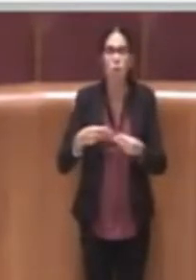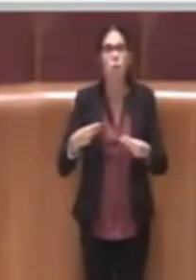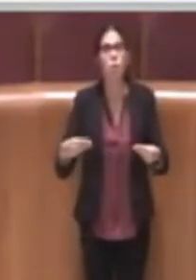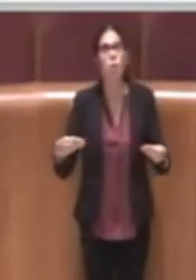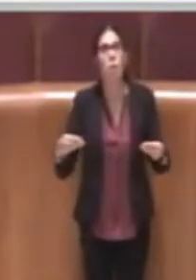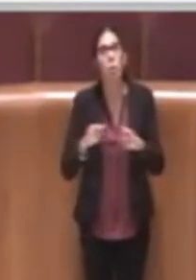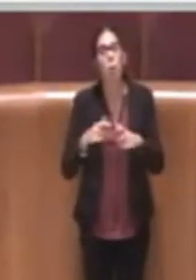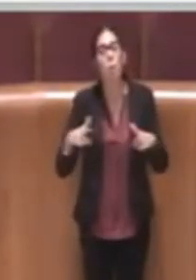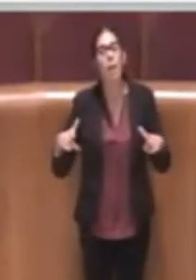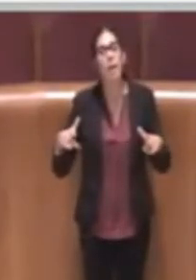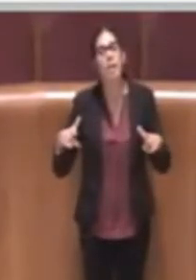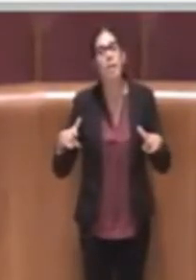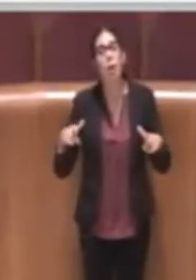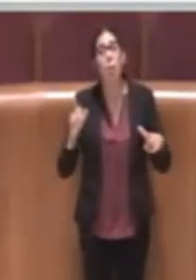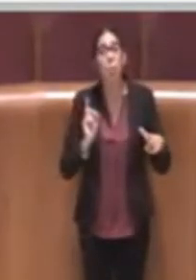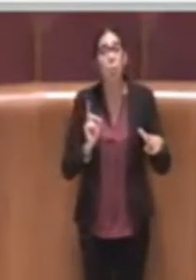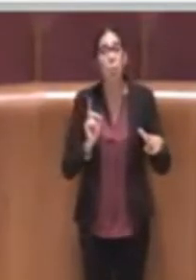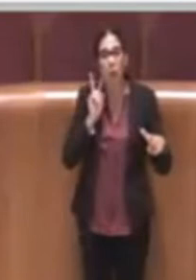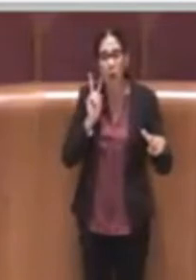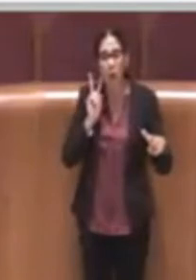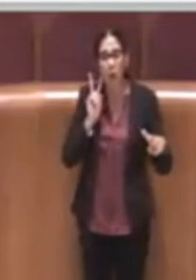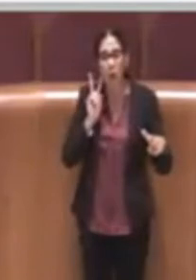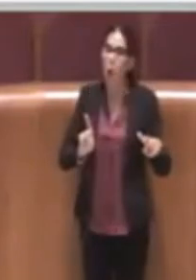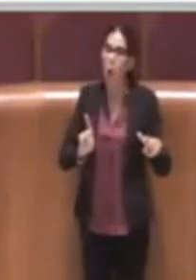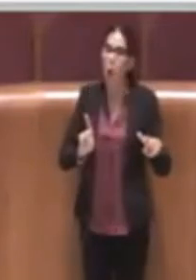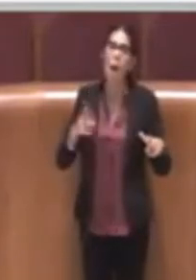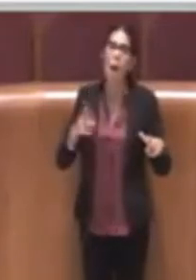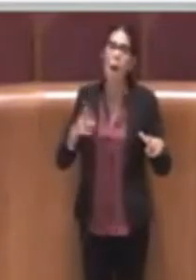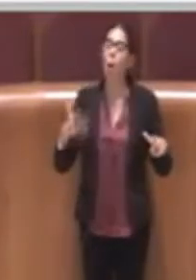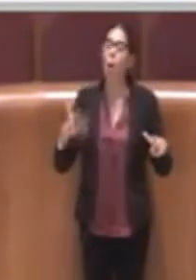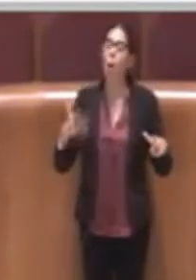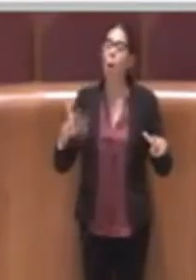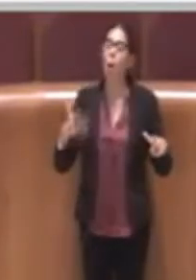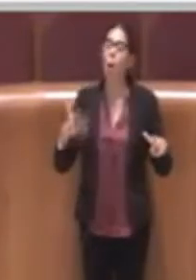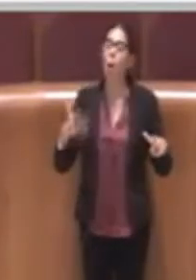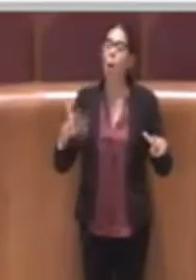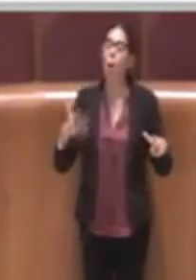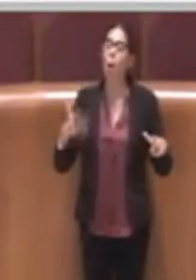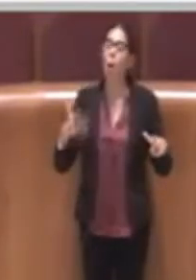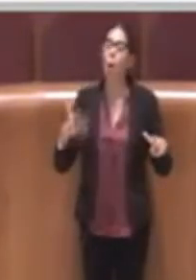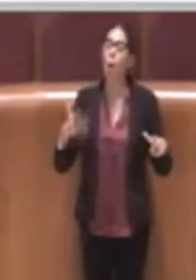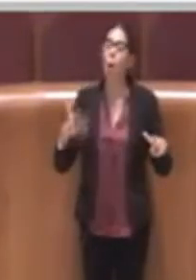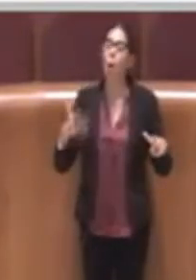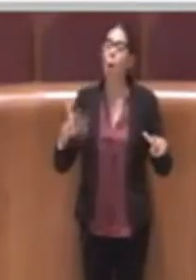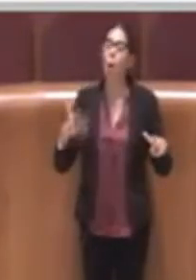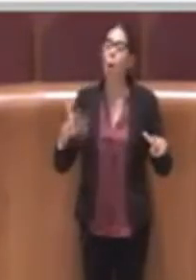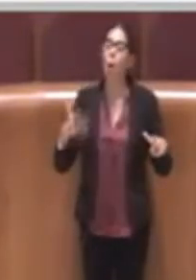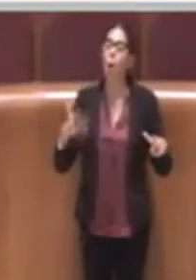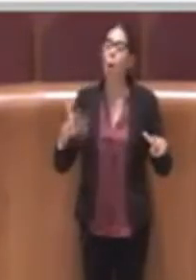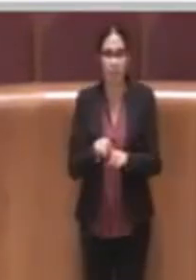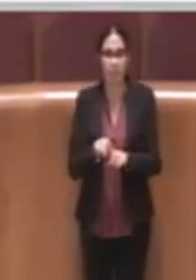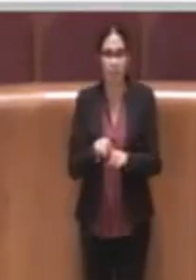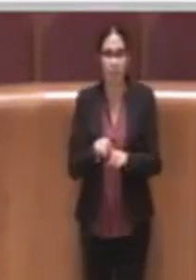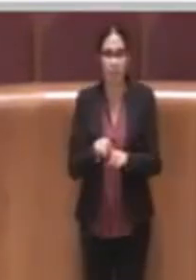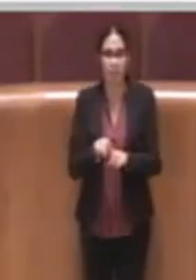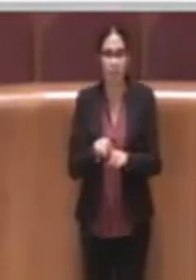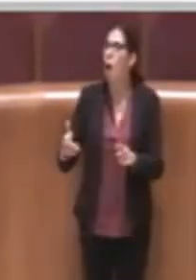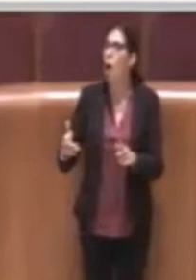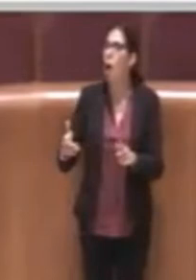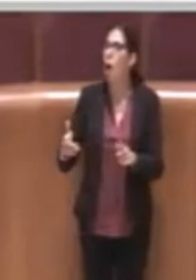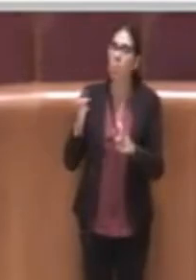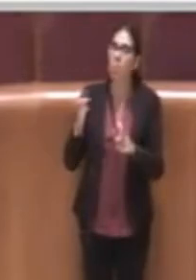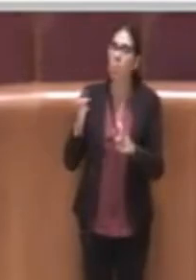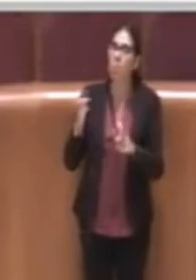uno strumento indelebile che ormai ha segnato la pianificazione della città per i